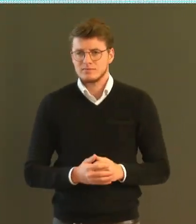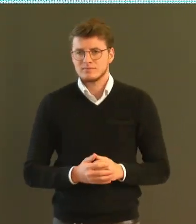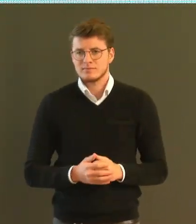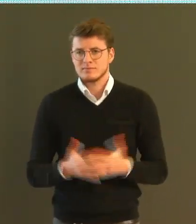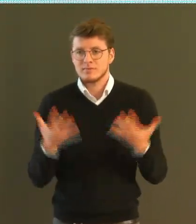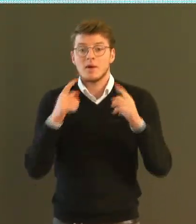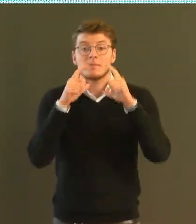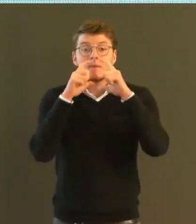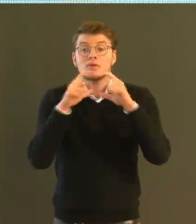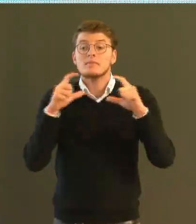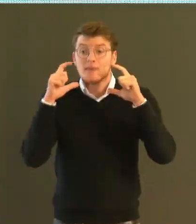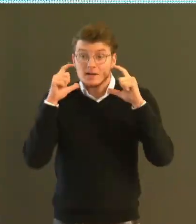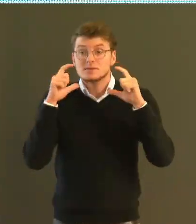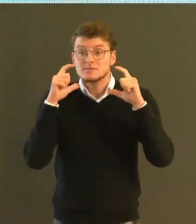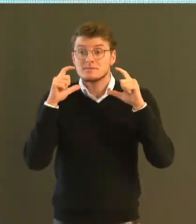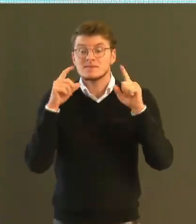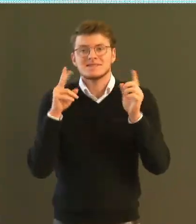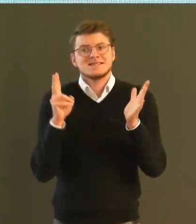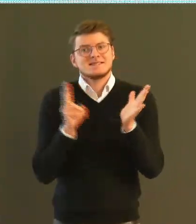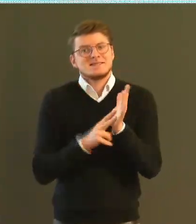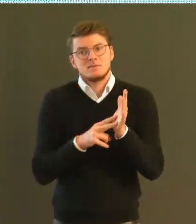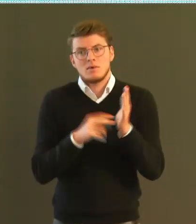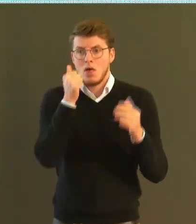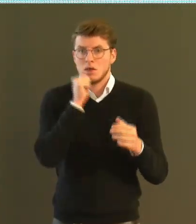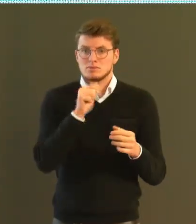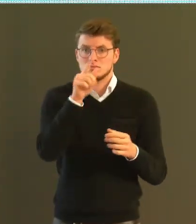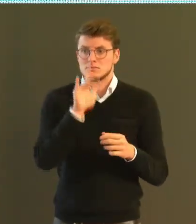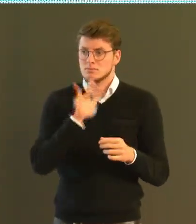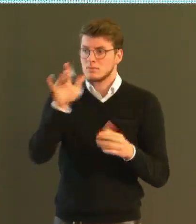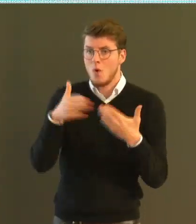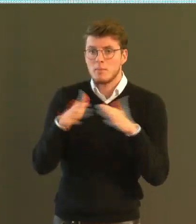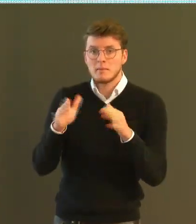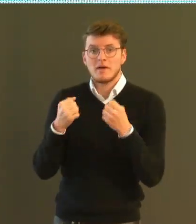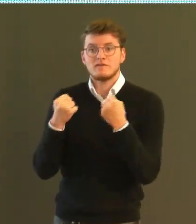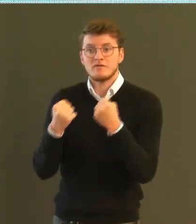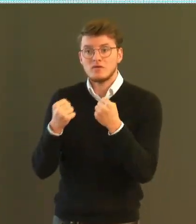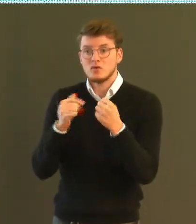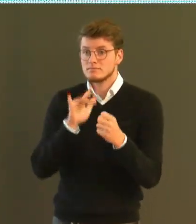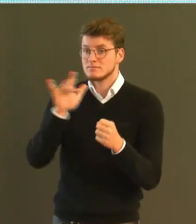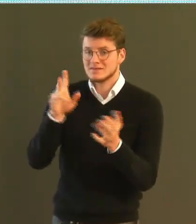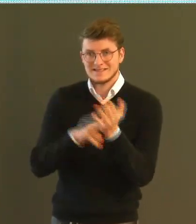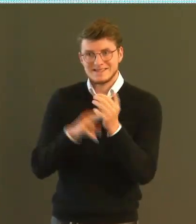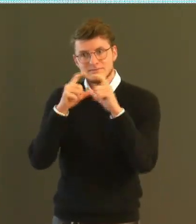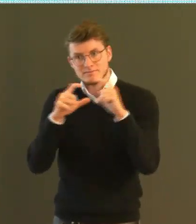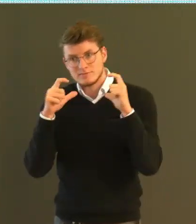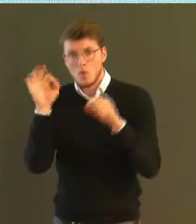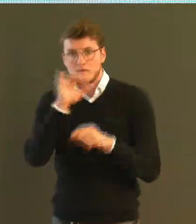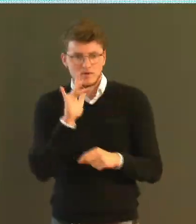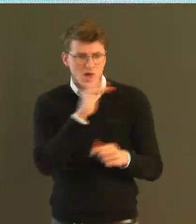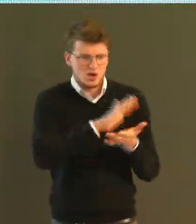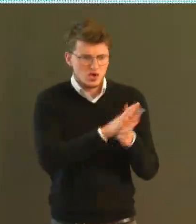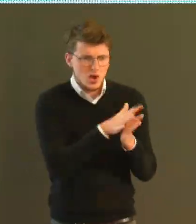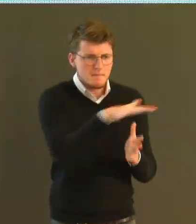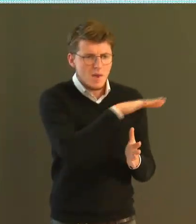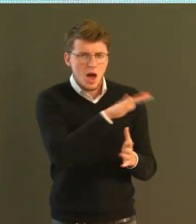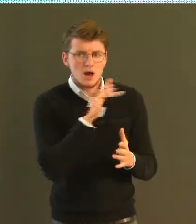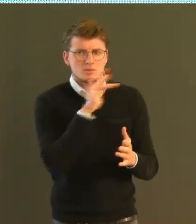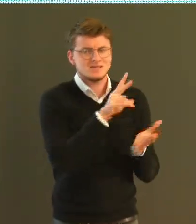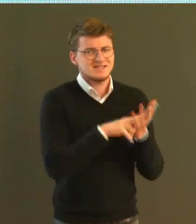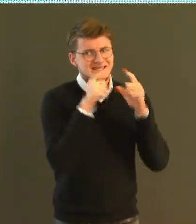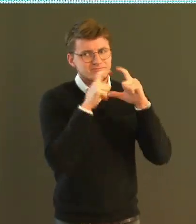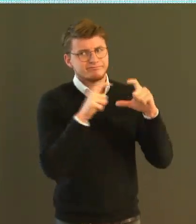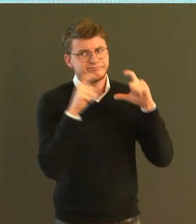the impact of open 2e place verte où fermaient tôt notre contact